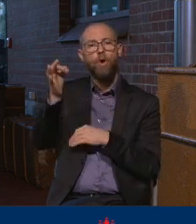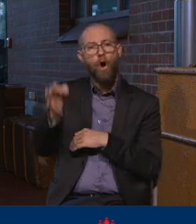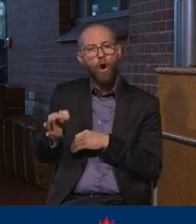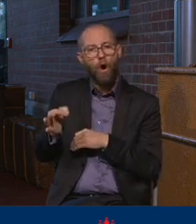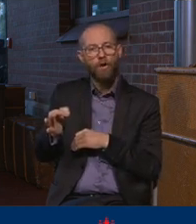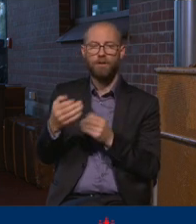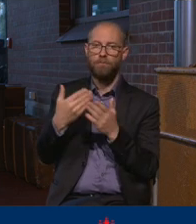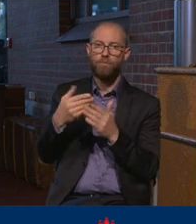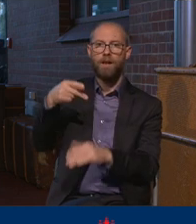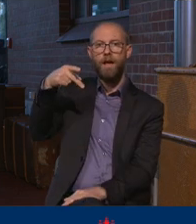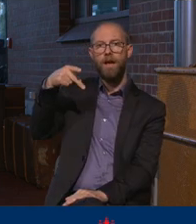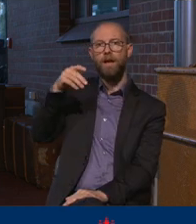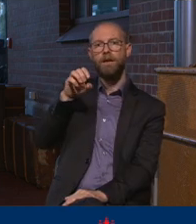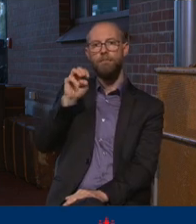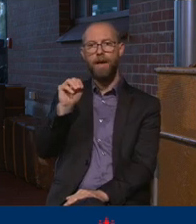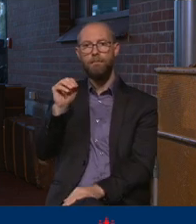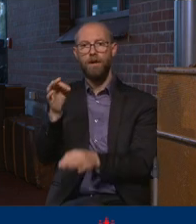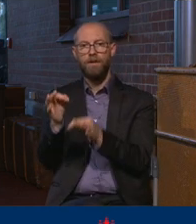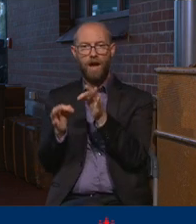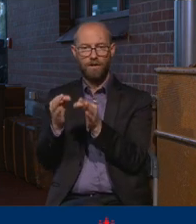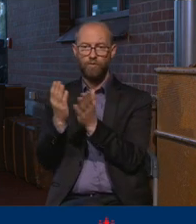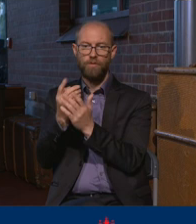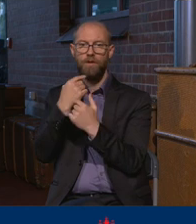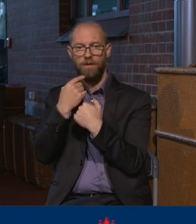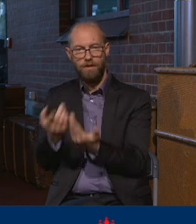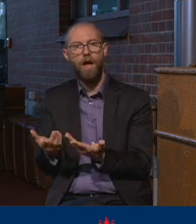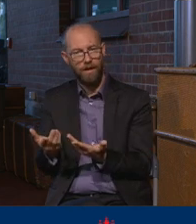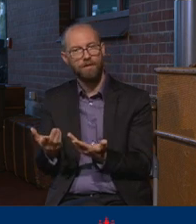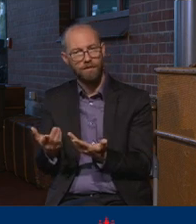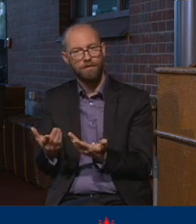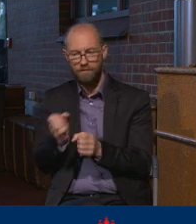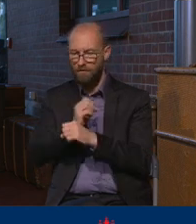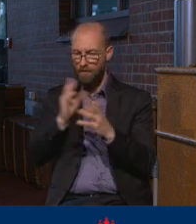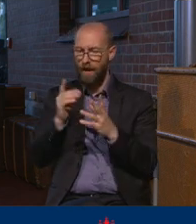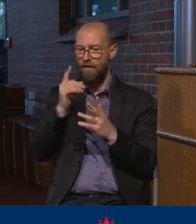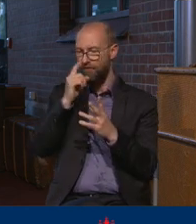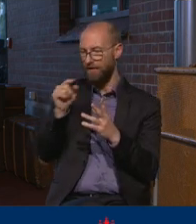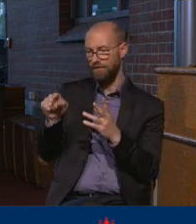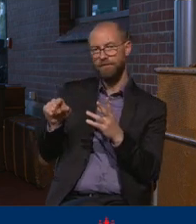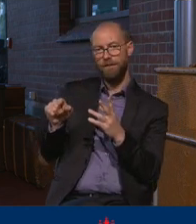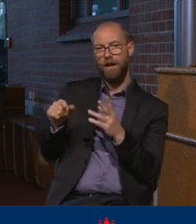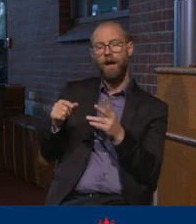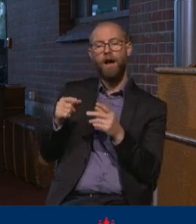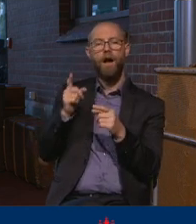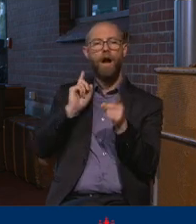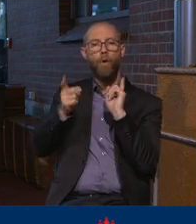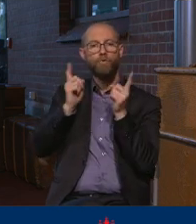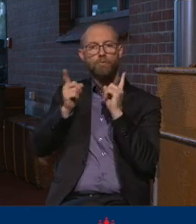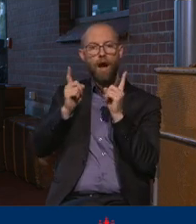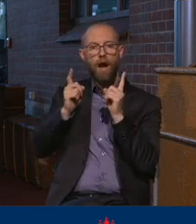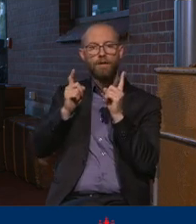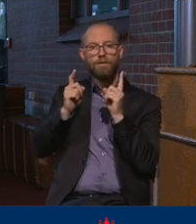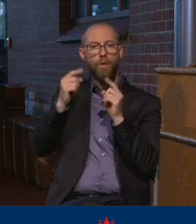erläutert da es ist offensichtlich dass man die erschließung wenn man die autobahn ohren wegnimmt